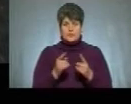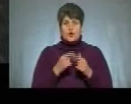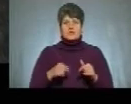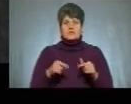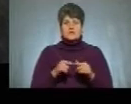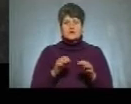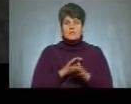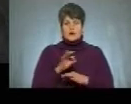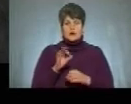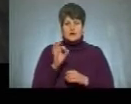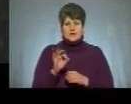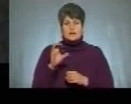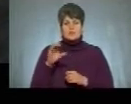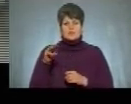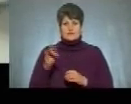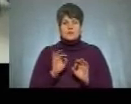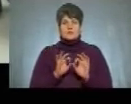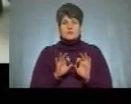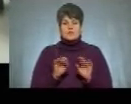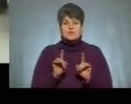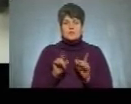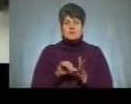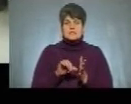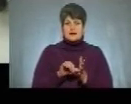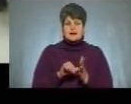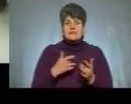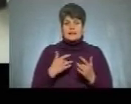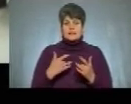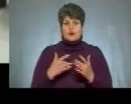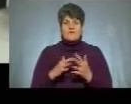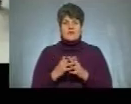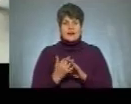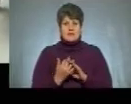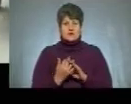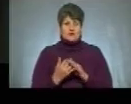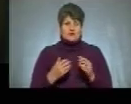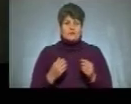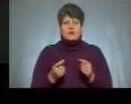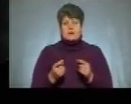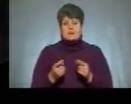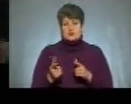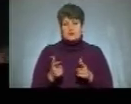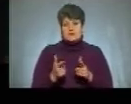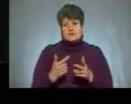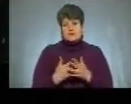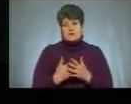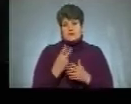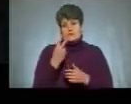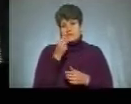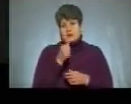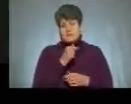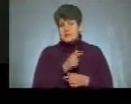Організатор проекту Олена Островська розповідає, до представлення театралізованого вертепного дійства готувалися упродовж